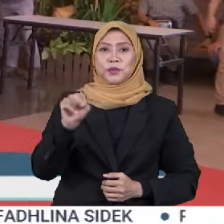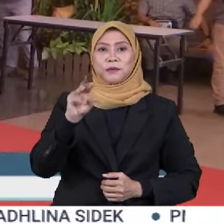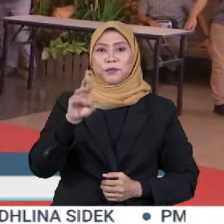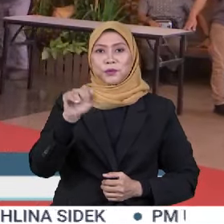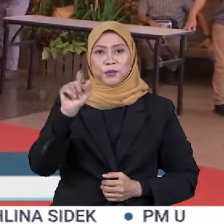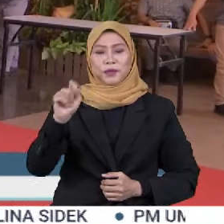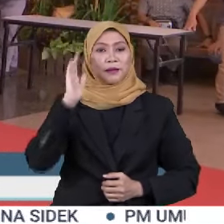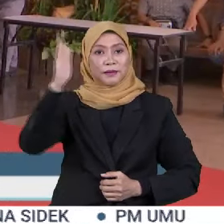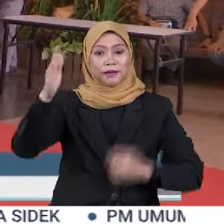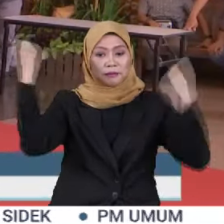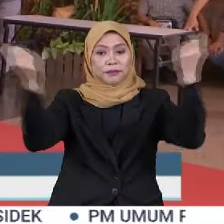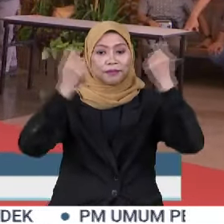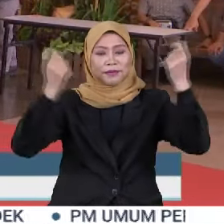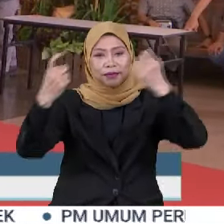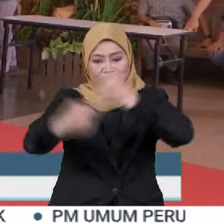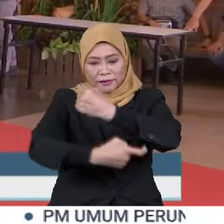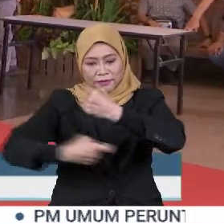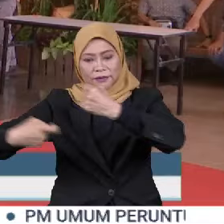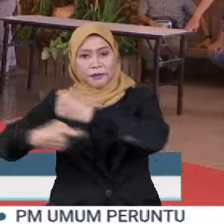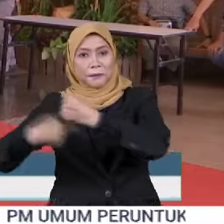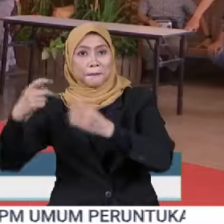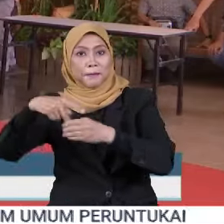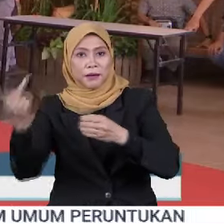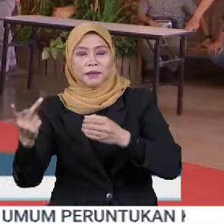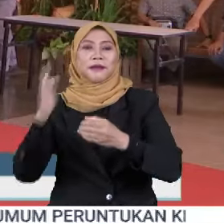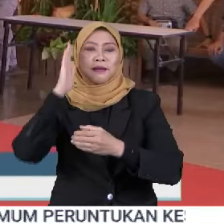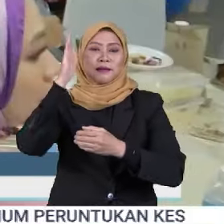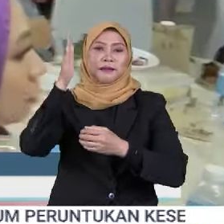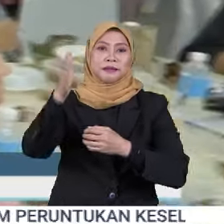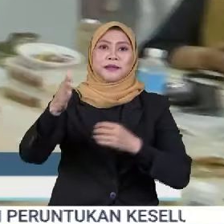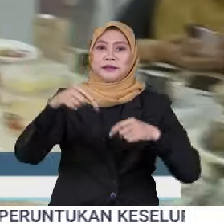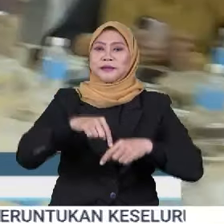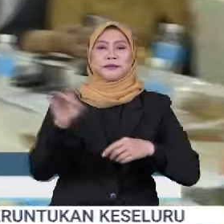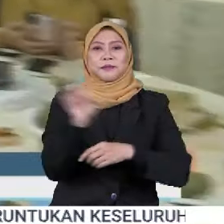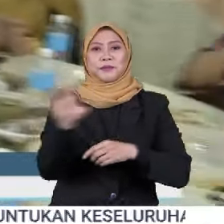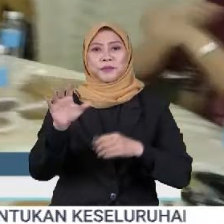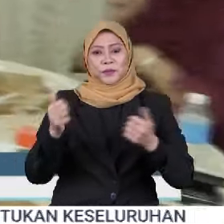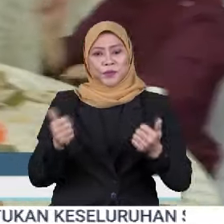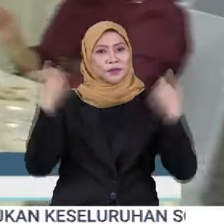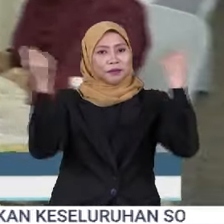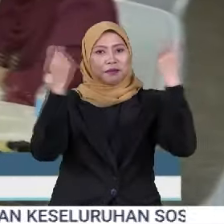pada tahun ini so kita adakan majelisnya sekali lah untuk merekam